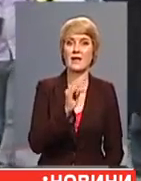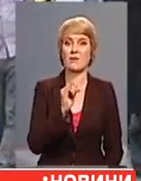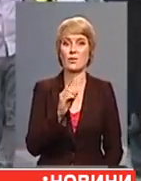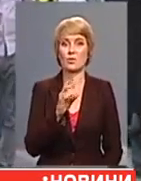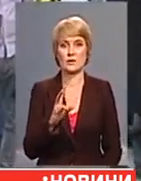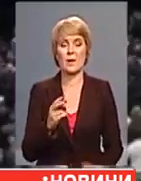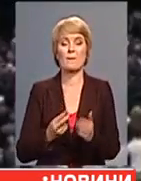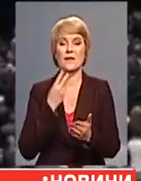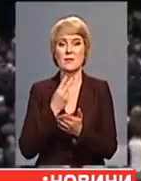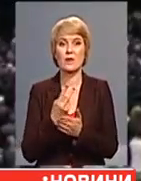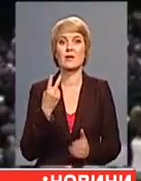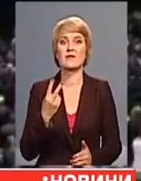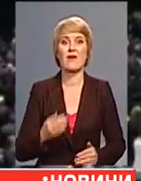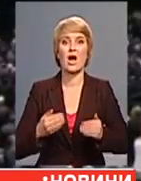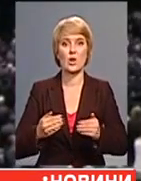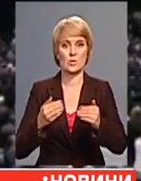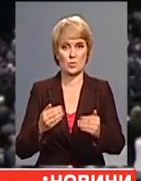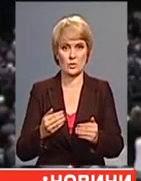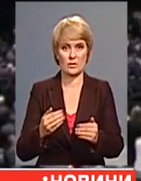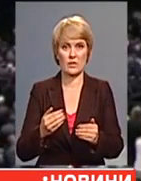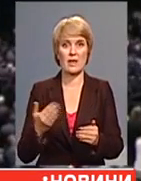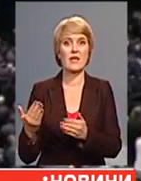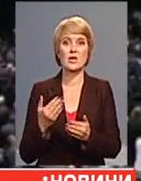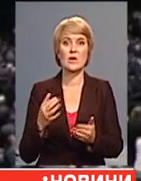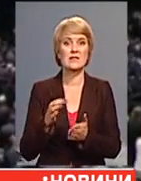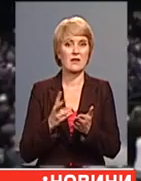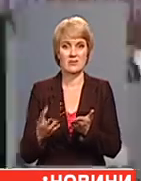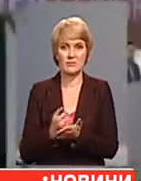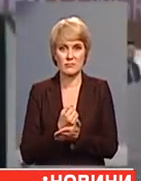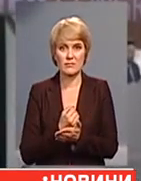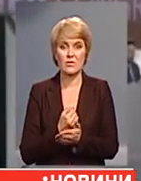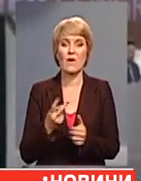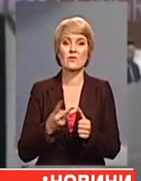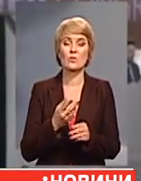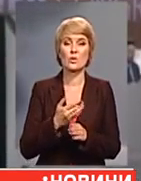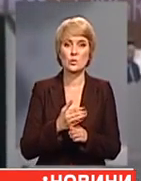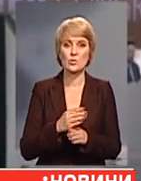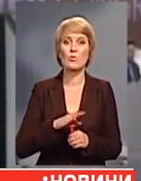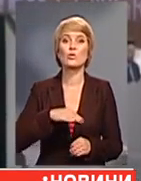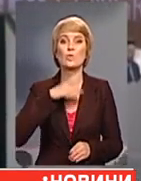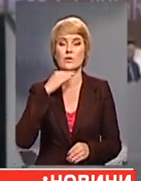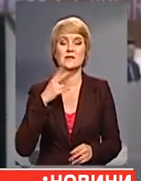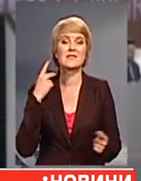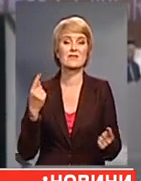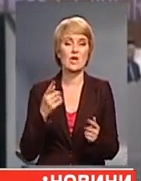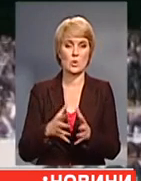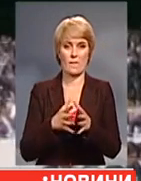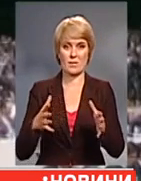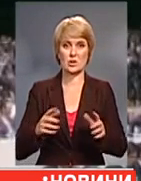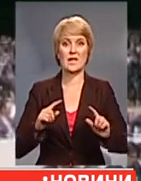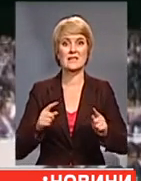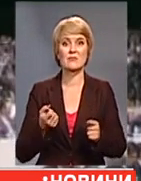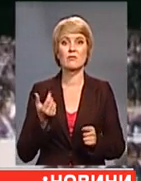набрати 2/3 голосів. Якщо цього не станеться, то проведуть другий тур, де кандидату досить звичайної більшості. Затримання кілька днів